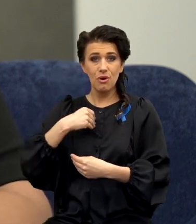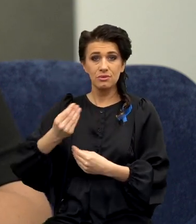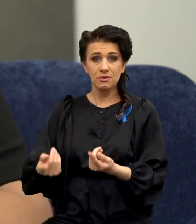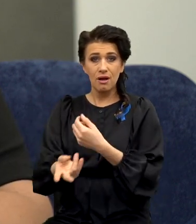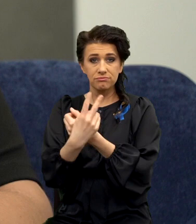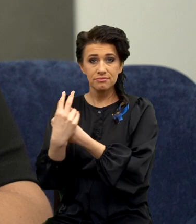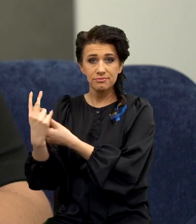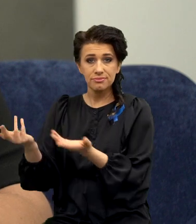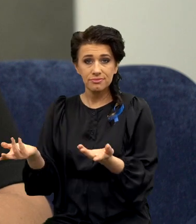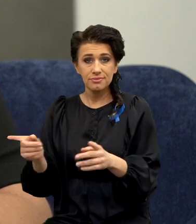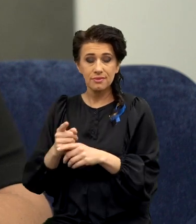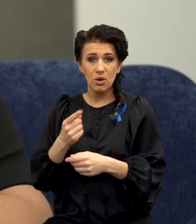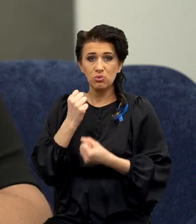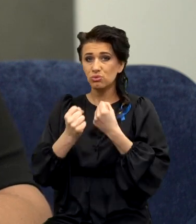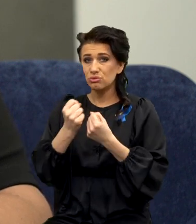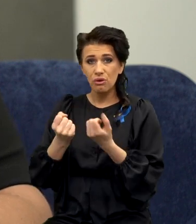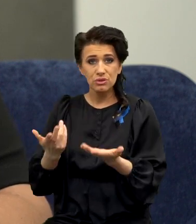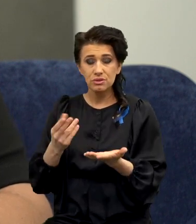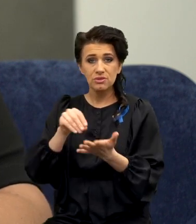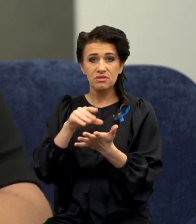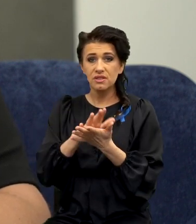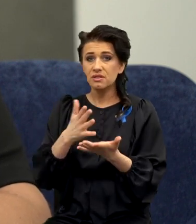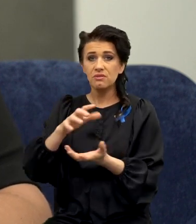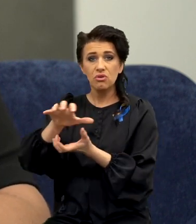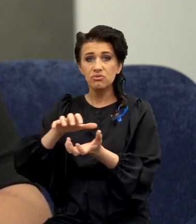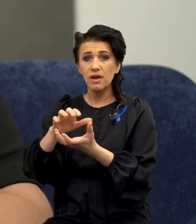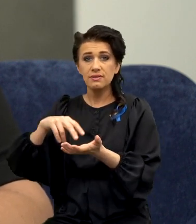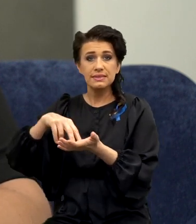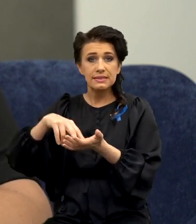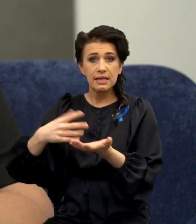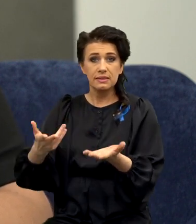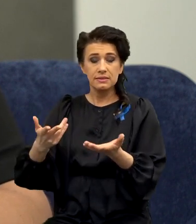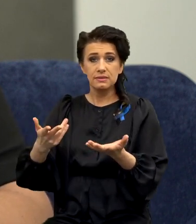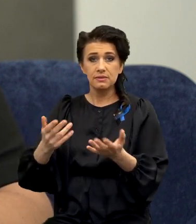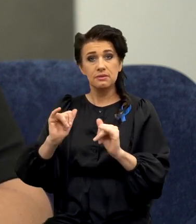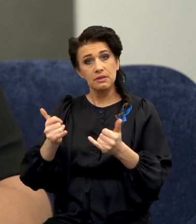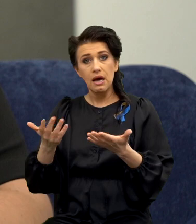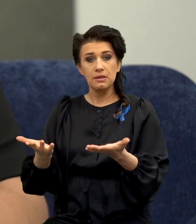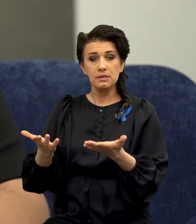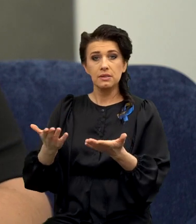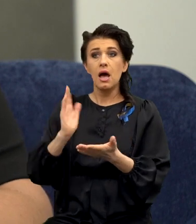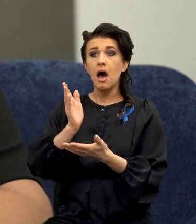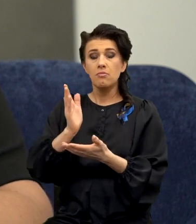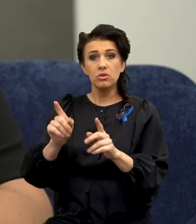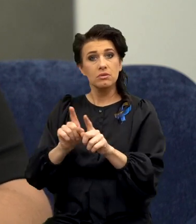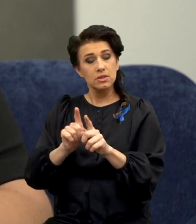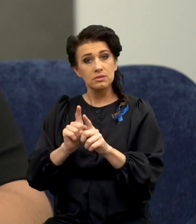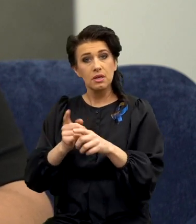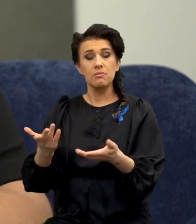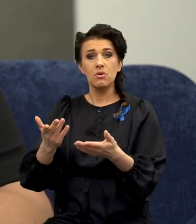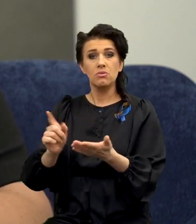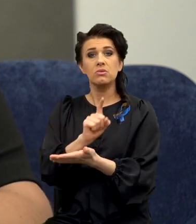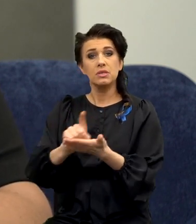takie adaptacyjne, ale też mnóstwo psychologicznych. Czy to stres, czy to później już te kwestie